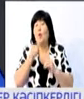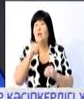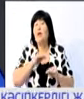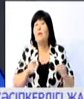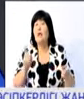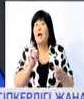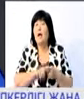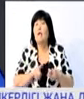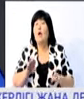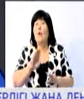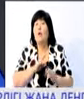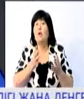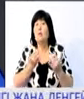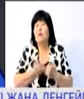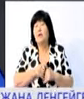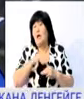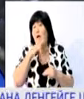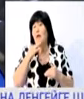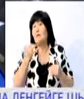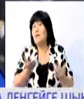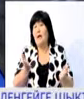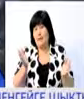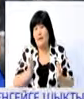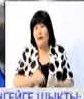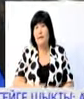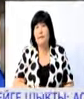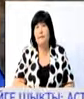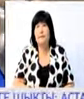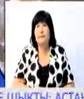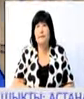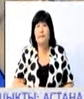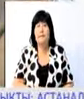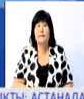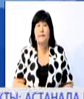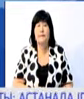балалар арасындағы өлім-жітім саны айтарлықтай азайған.